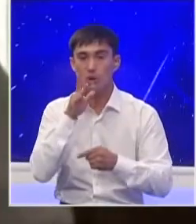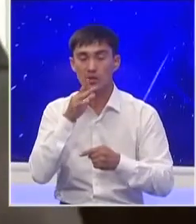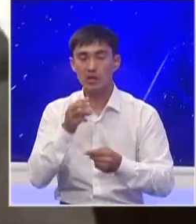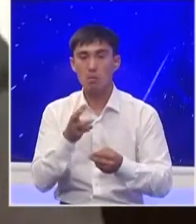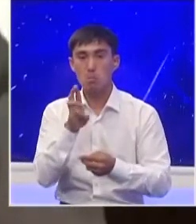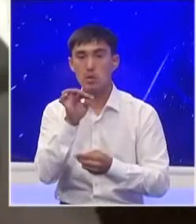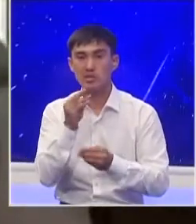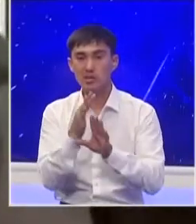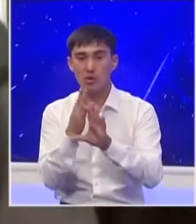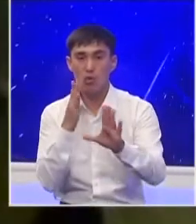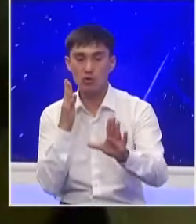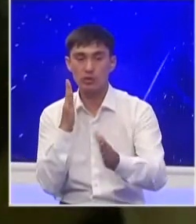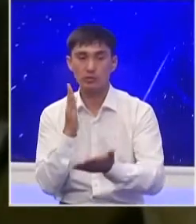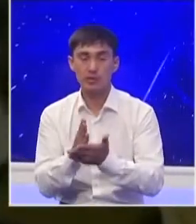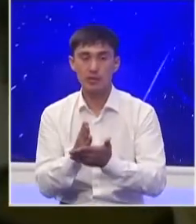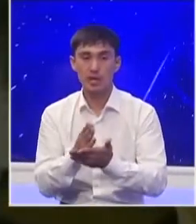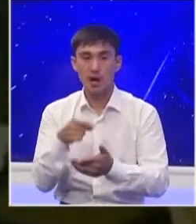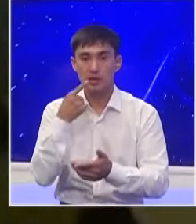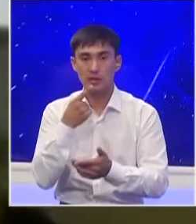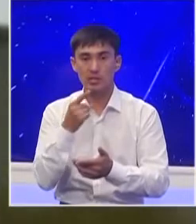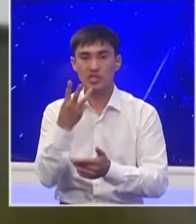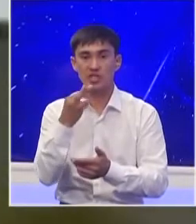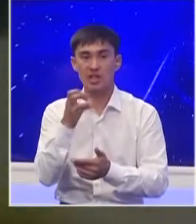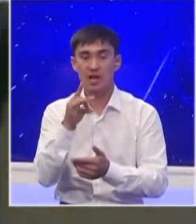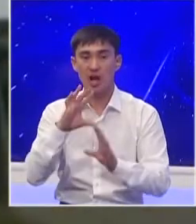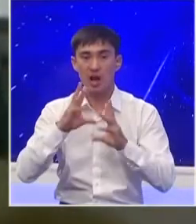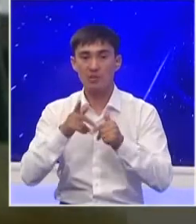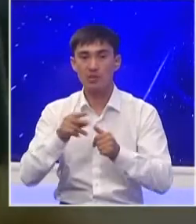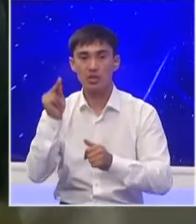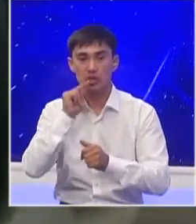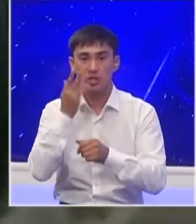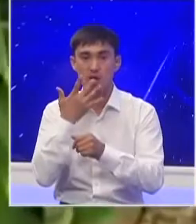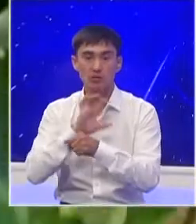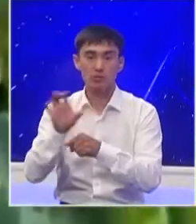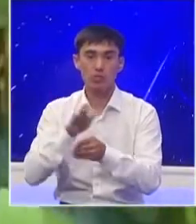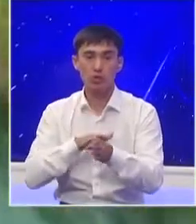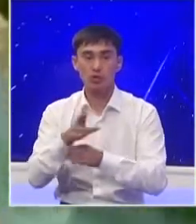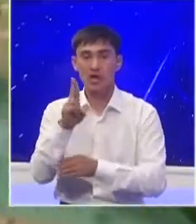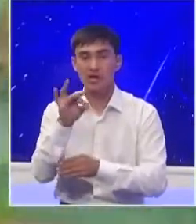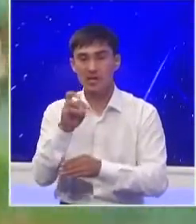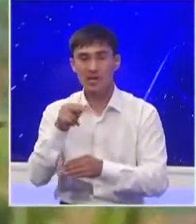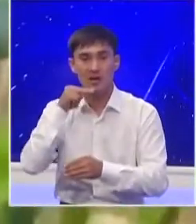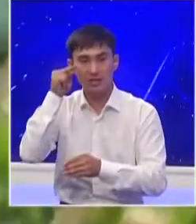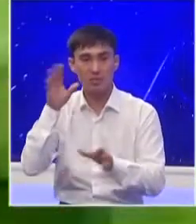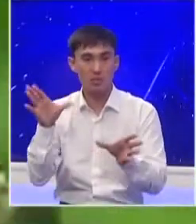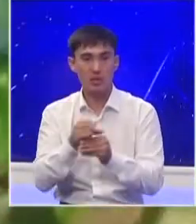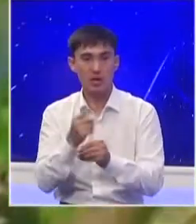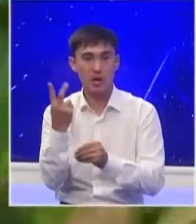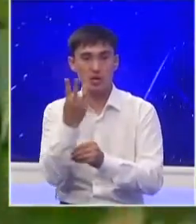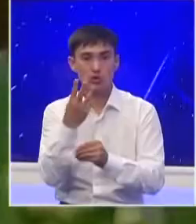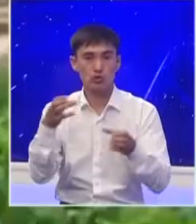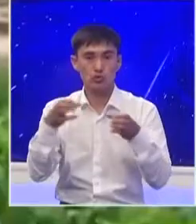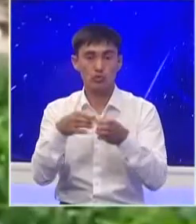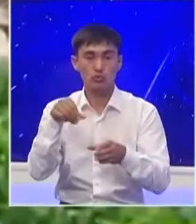жанармайға кезекке тұруға мәжбүр. Айта кеткен жөн, Шри-Ланка әлемде шайды экспорттау бойынша Кения және Қытаймен бірге алғашқы